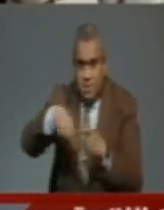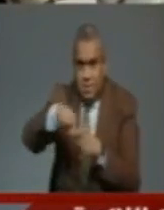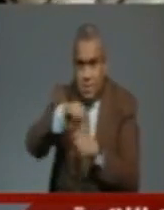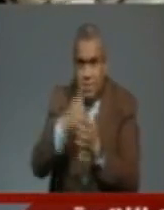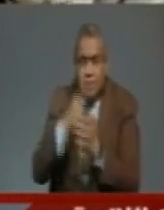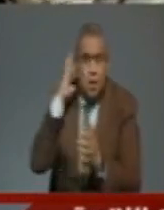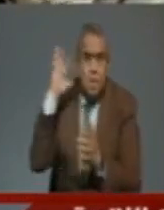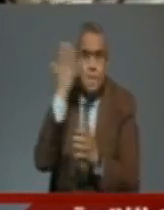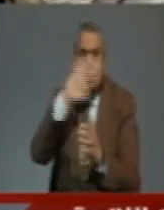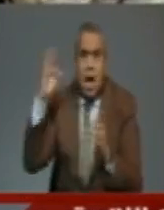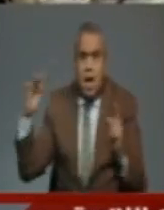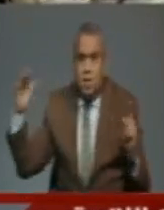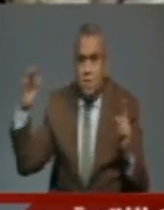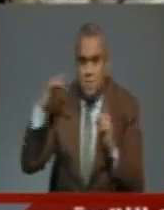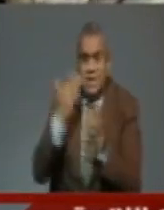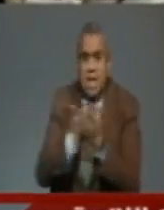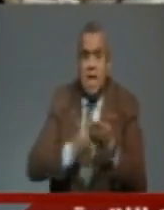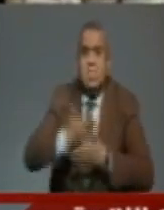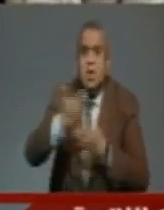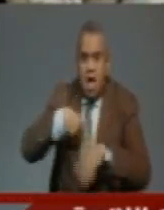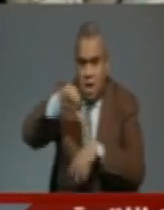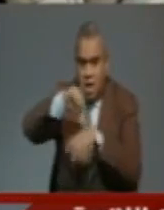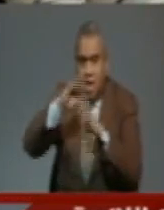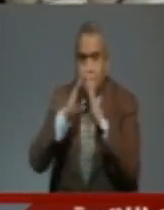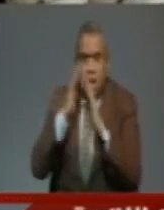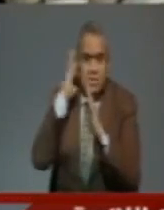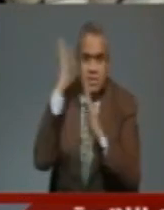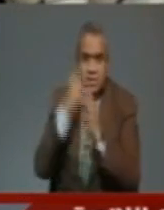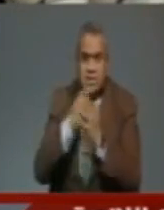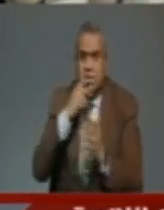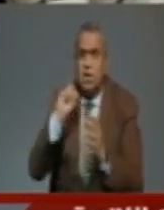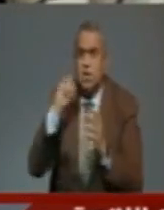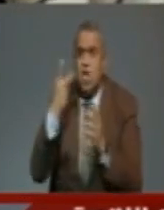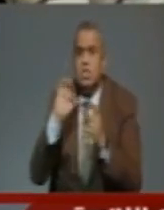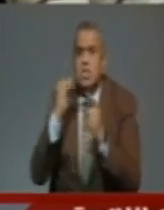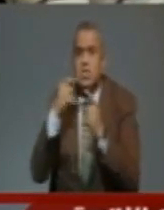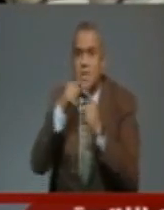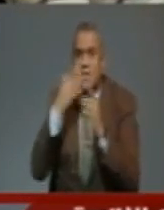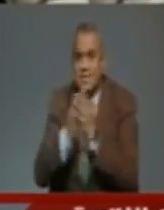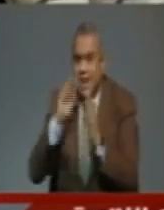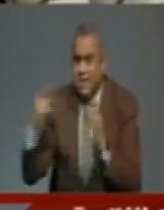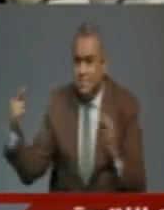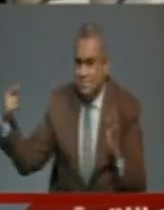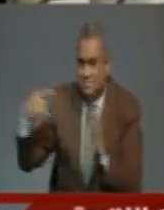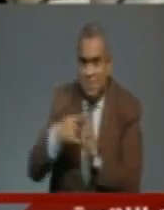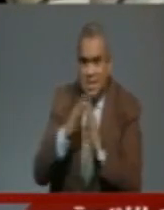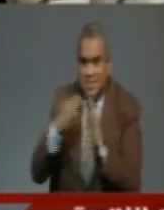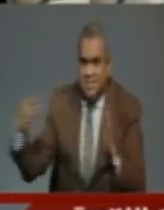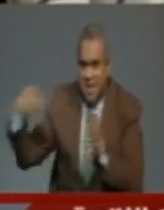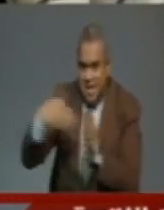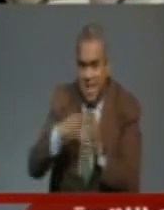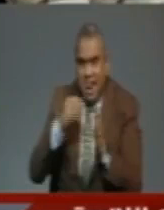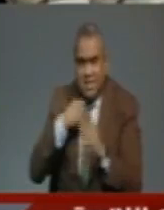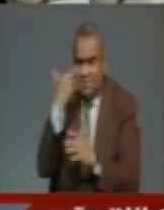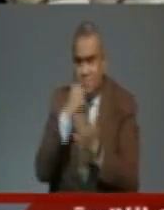رئيسي للتجاره العالميه، بيشيل 12-13% من التجاره بتعدي من قدام مننا، طب انا بعمل ايه؟